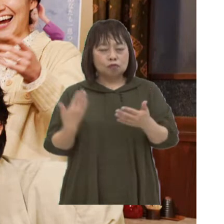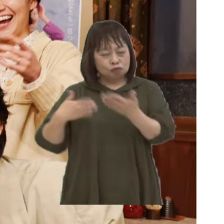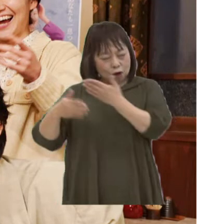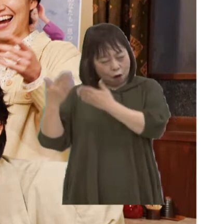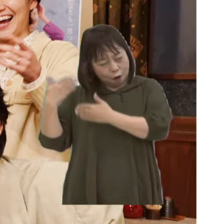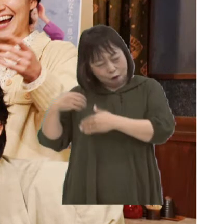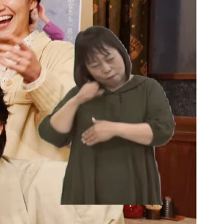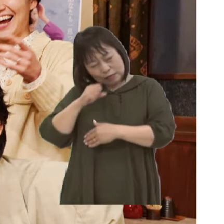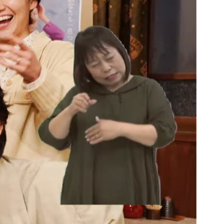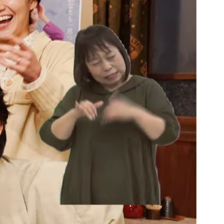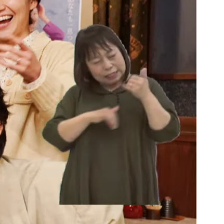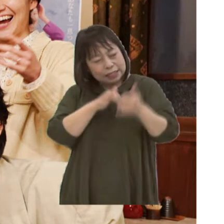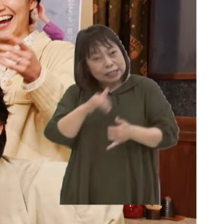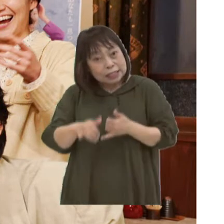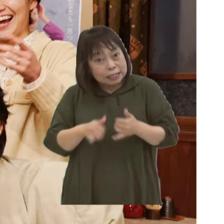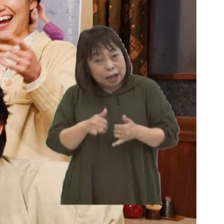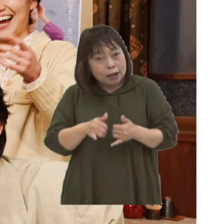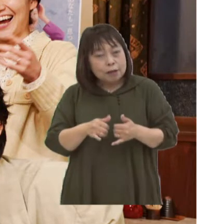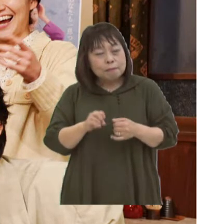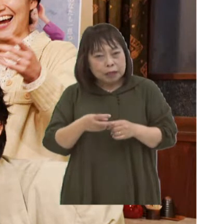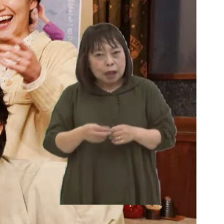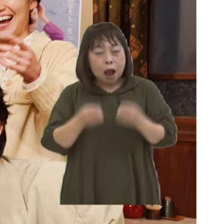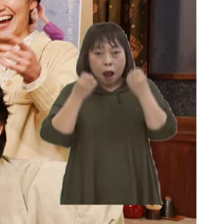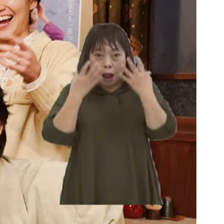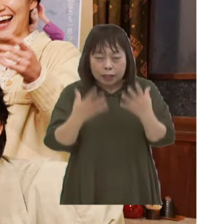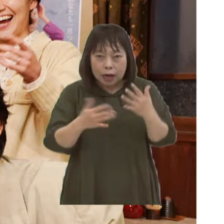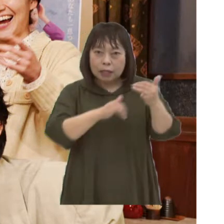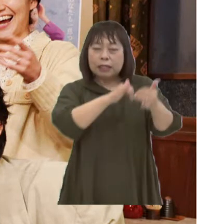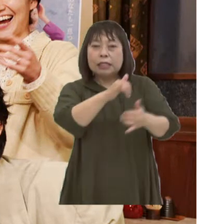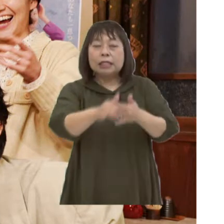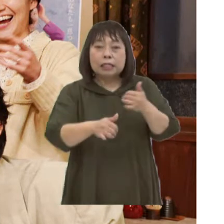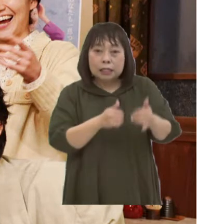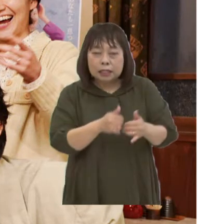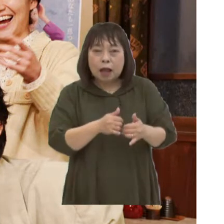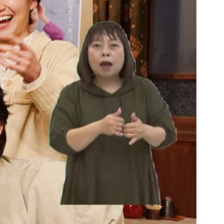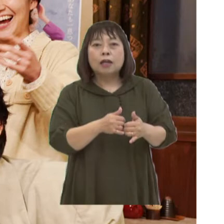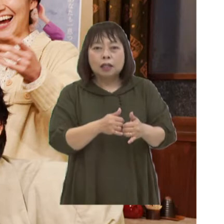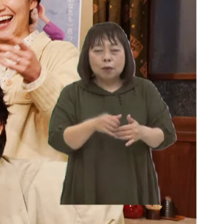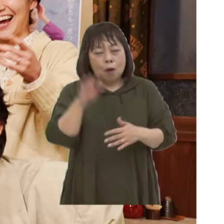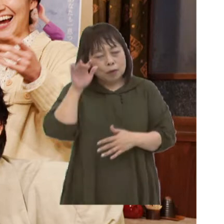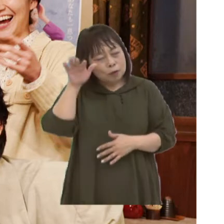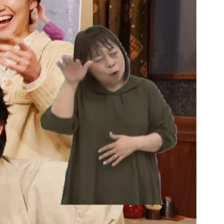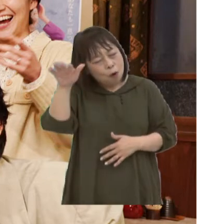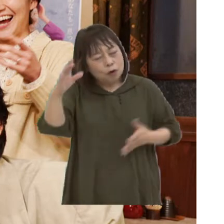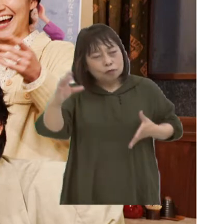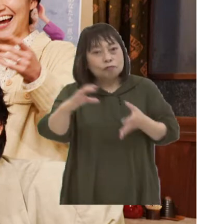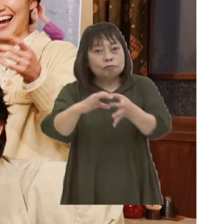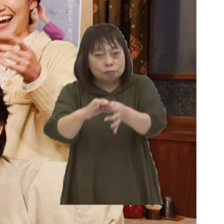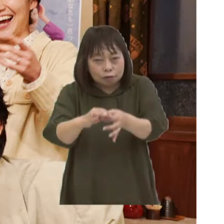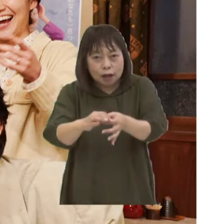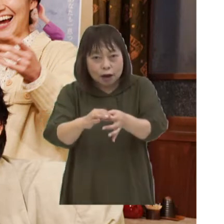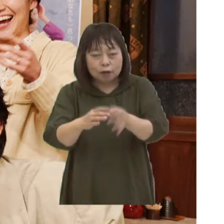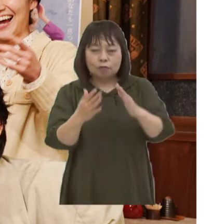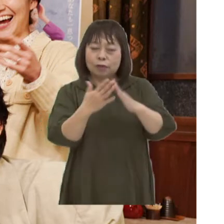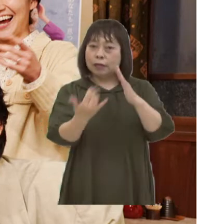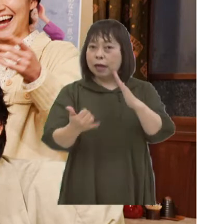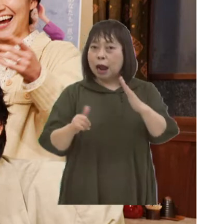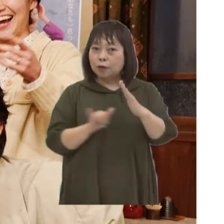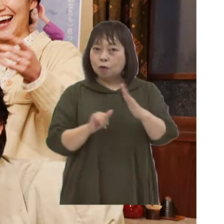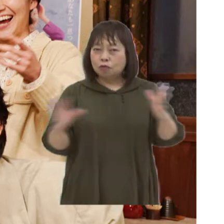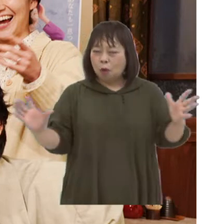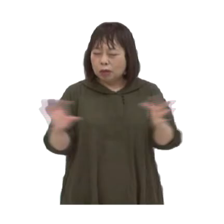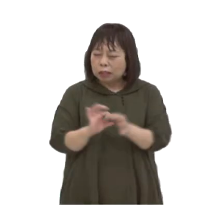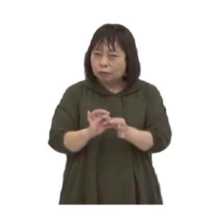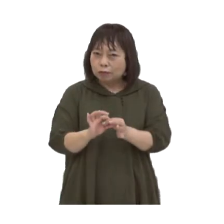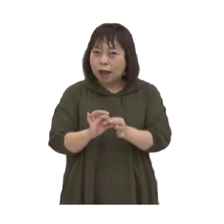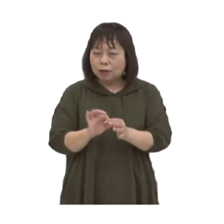ない、新たな時代への希望を予感させる今、そして未来へつながる家族の絆の物